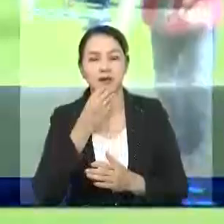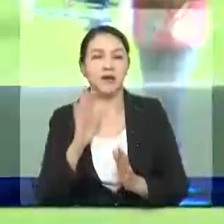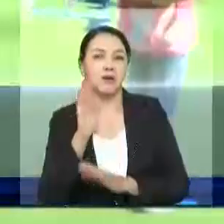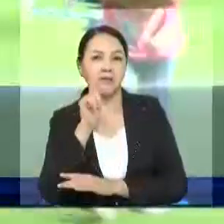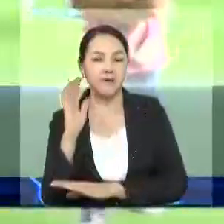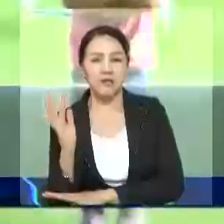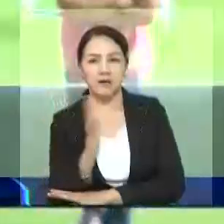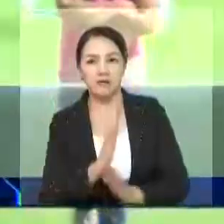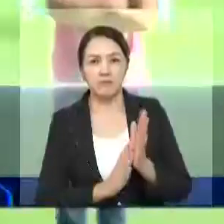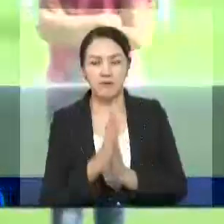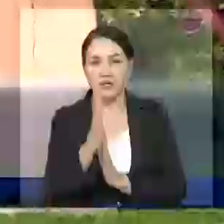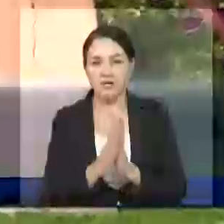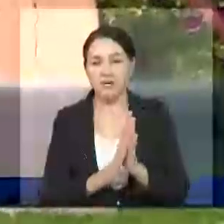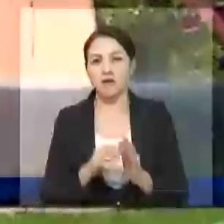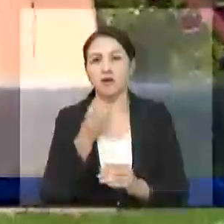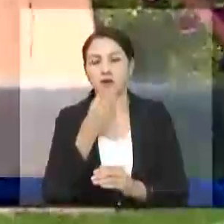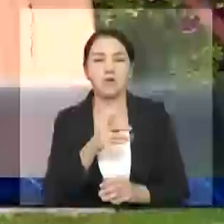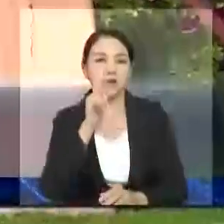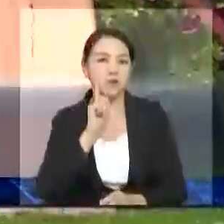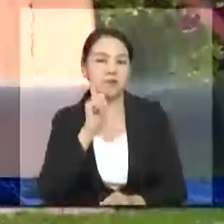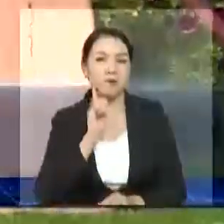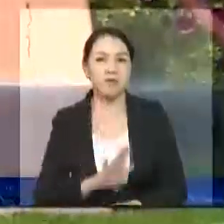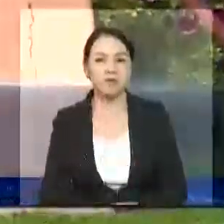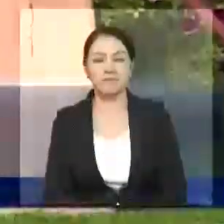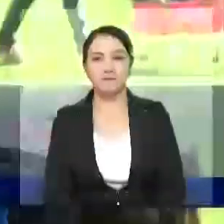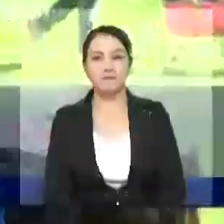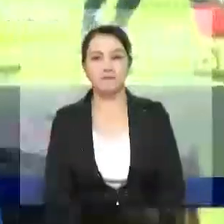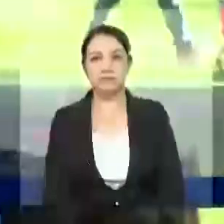алаң орнады. Ол ересектер үшін де жайлы. Өте тиімді жоба.